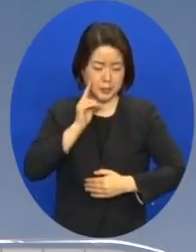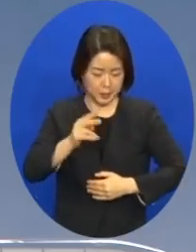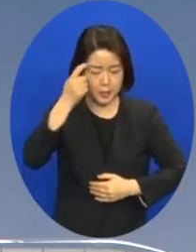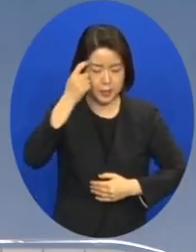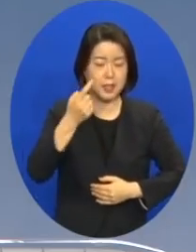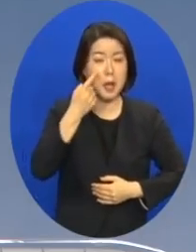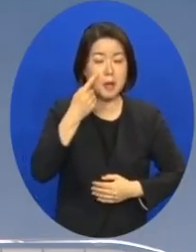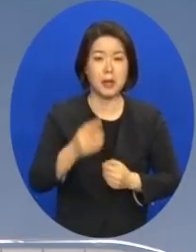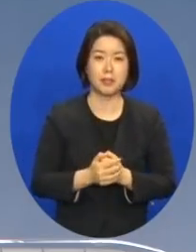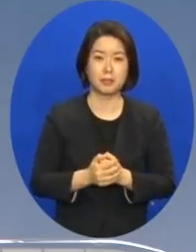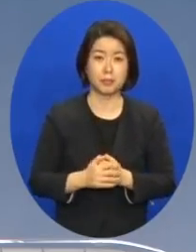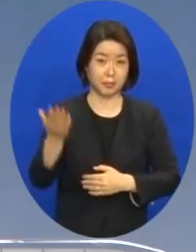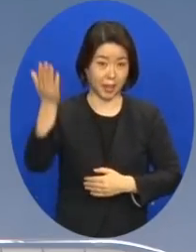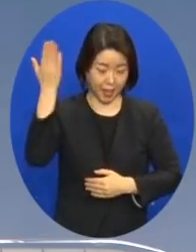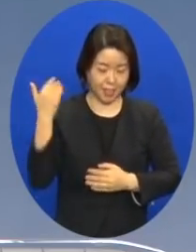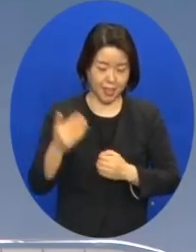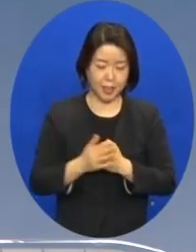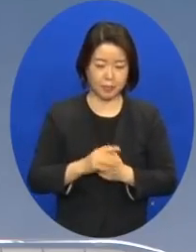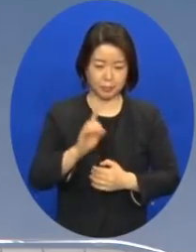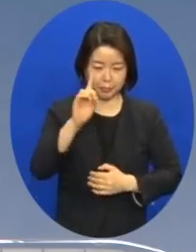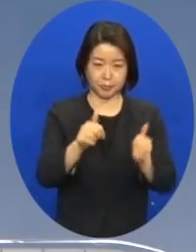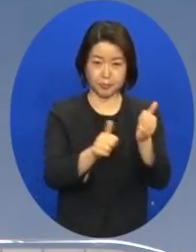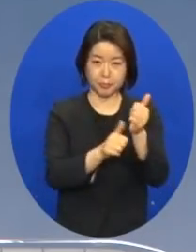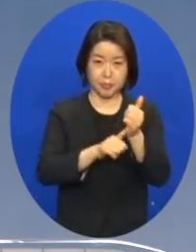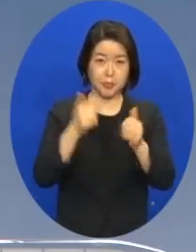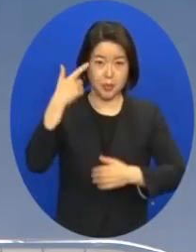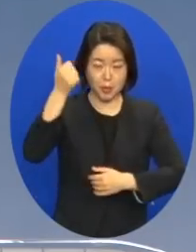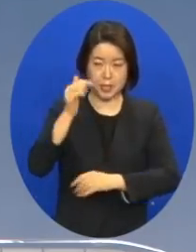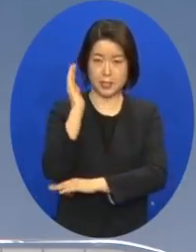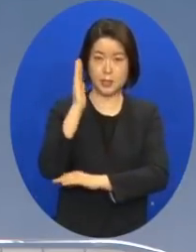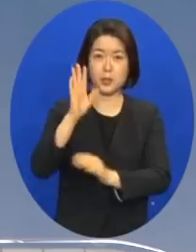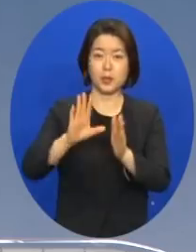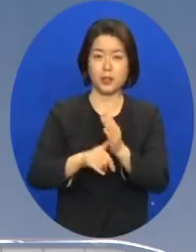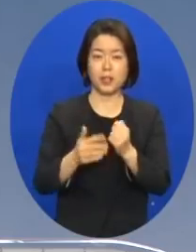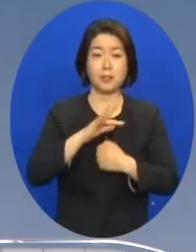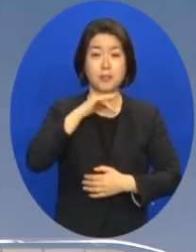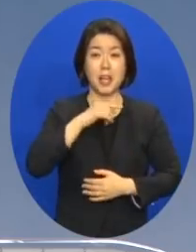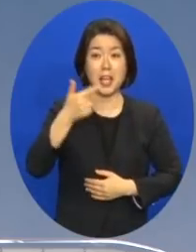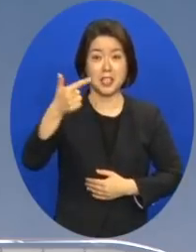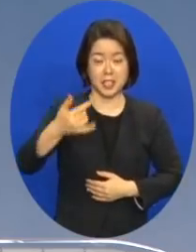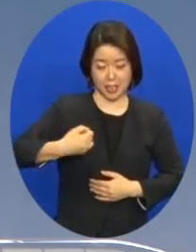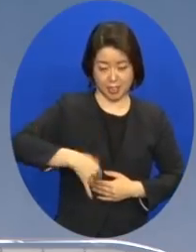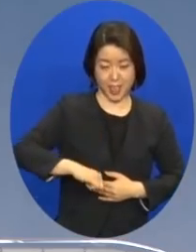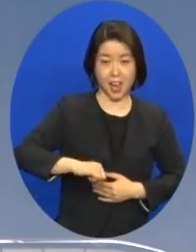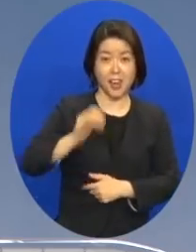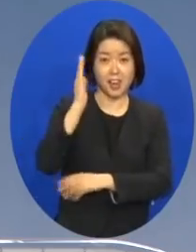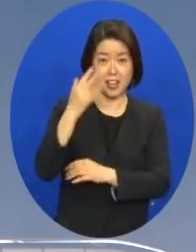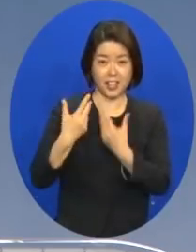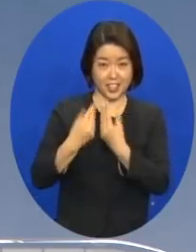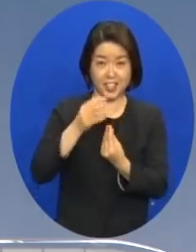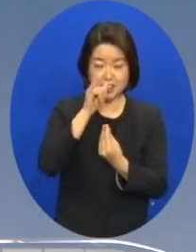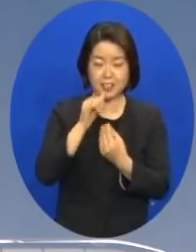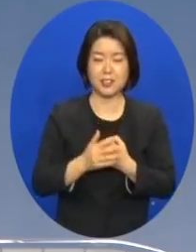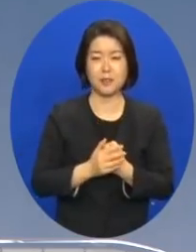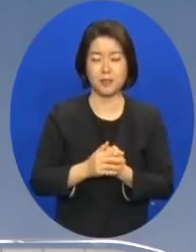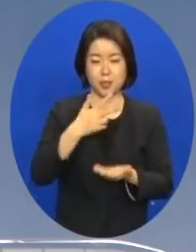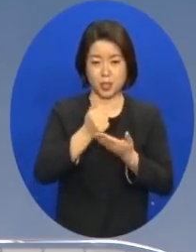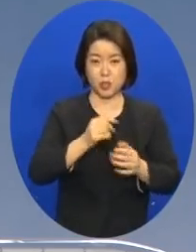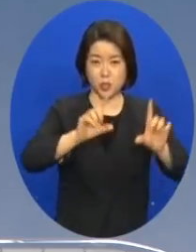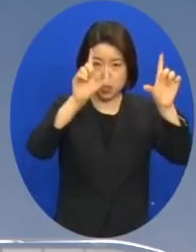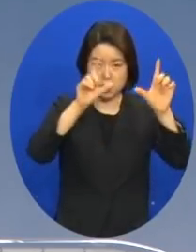돼요. 한 번은 우리 부목사님이 설교 때 6살 된 딸 이야기를 하더라고요. 주일